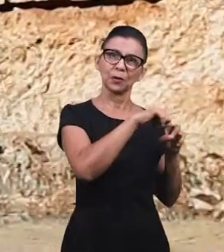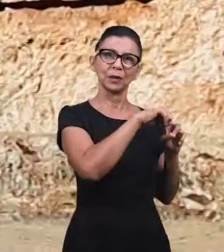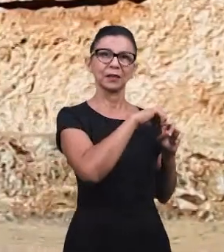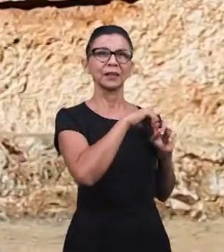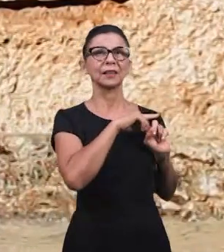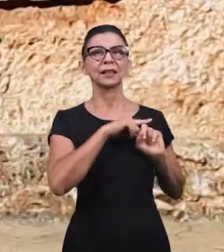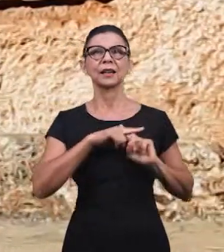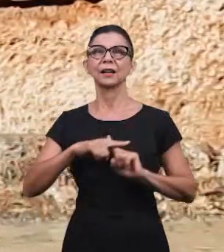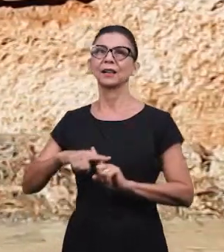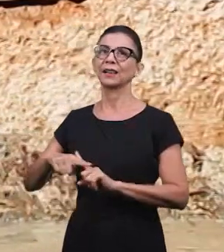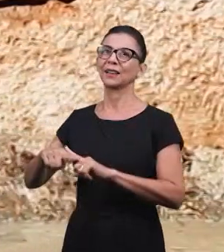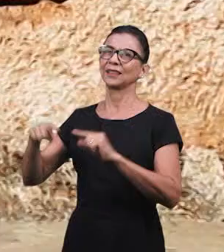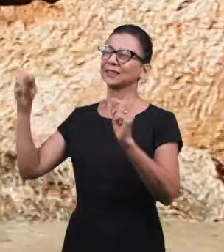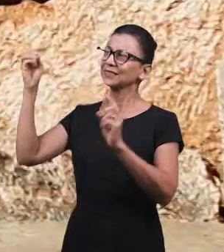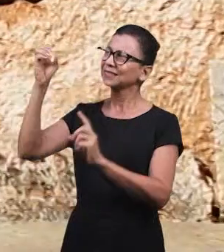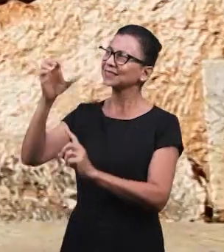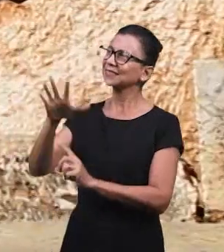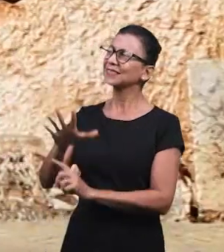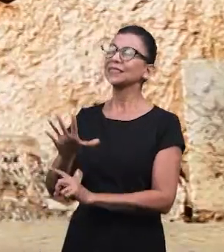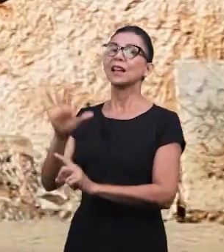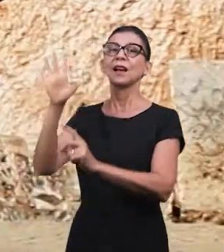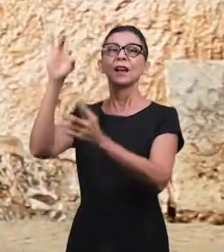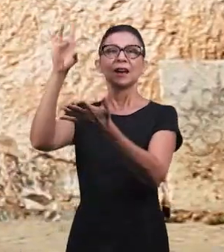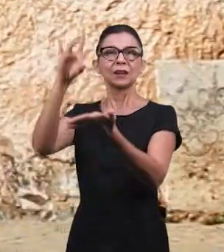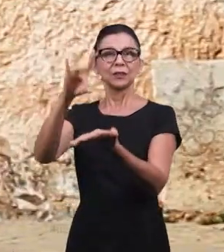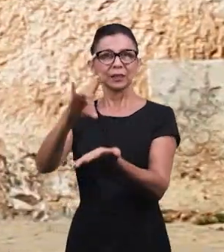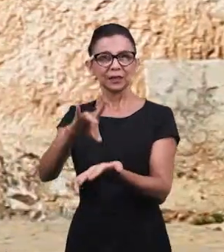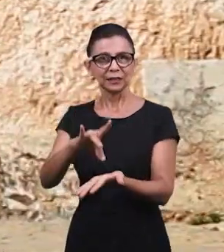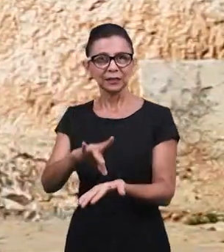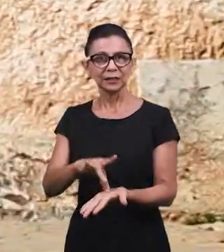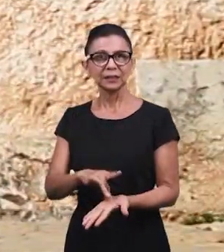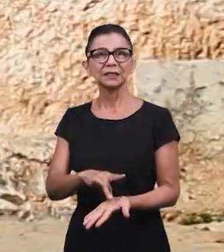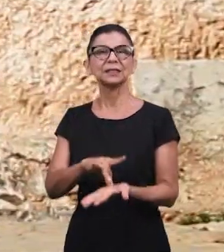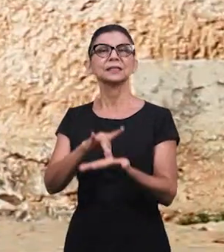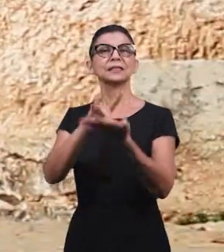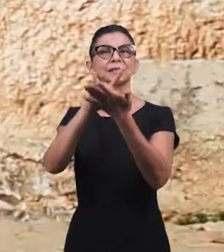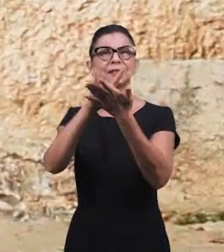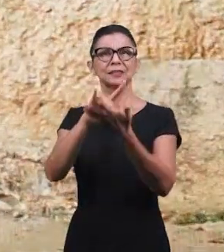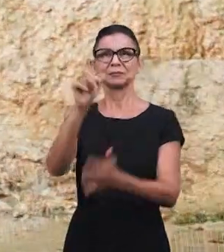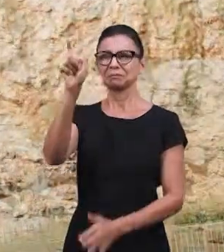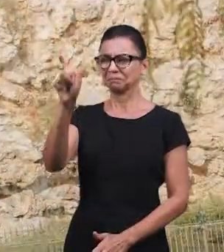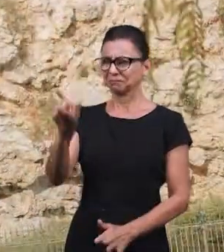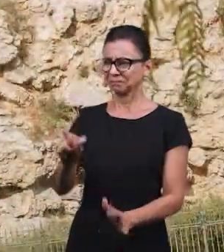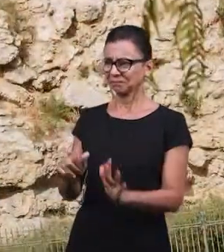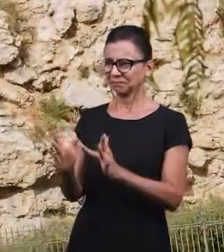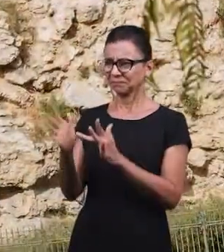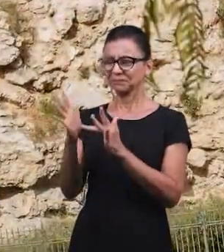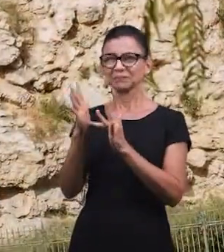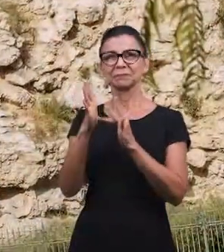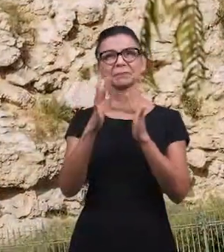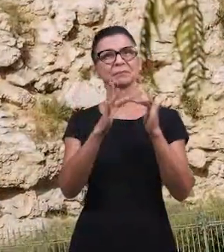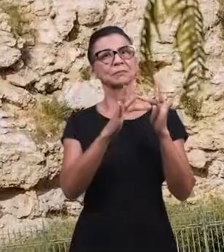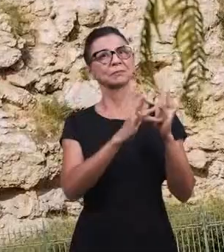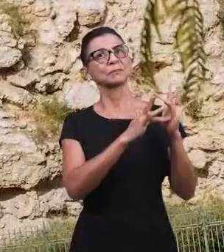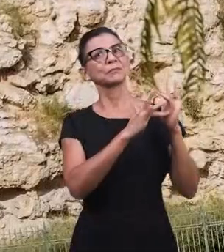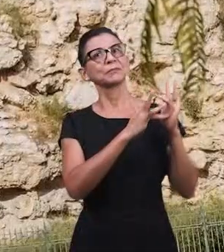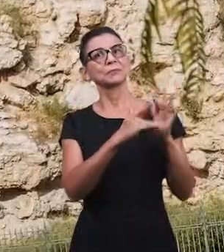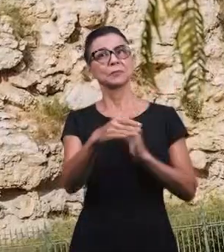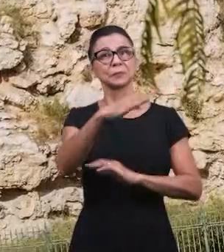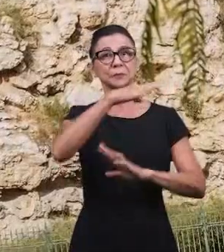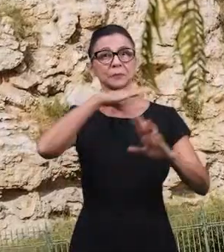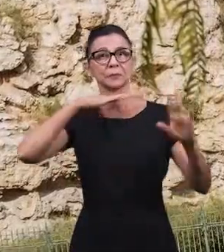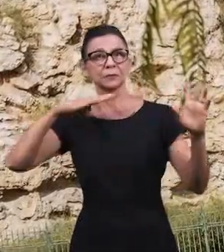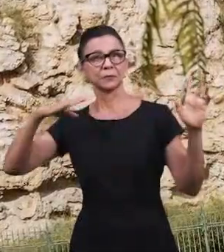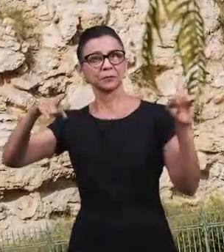О, что за чудная благодать, царская благодать! Ибо так Иисус,